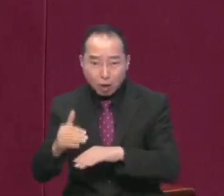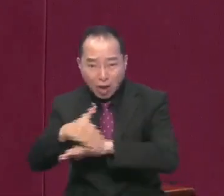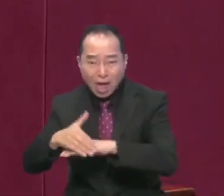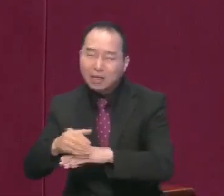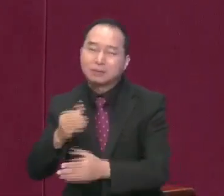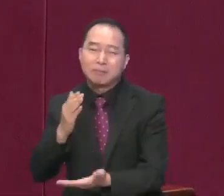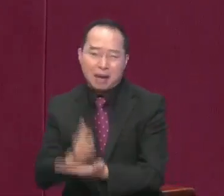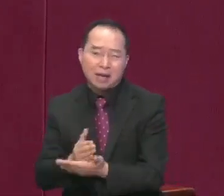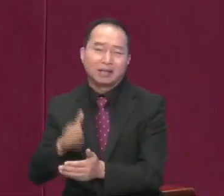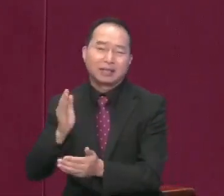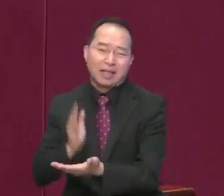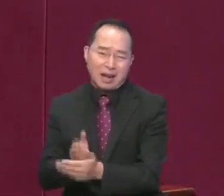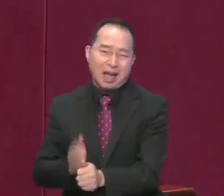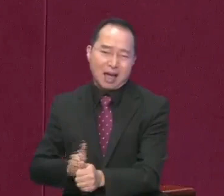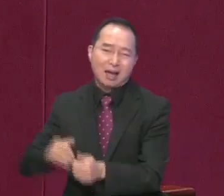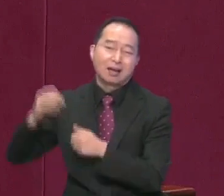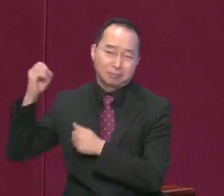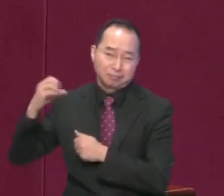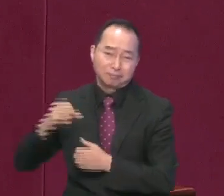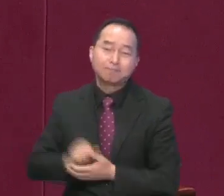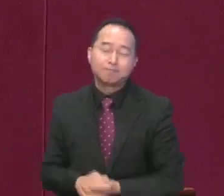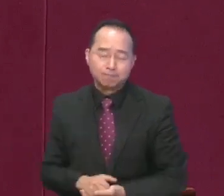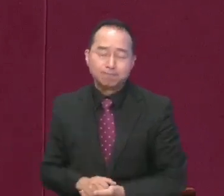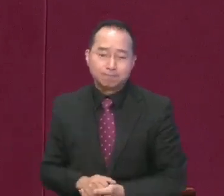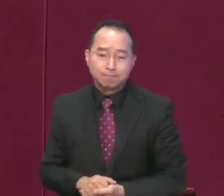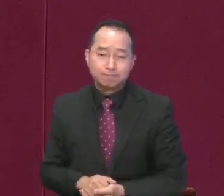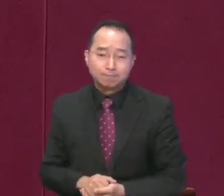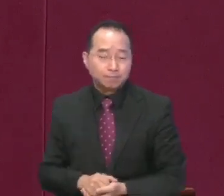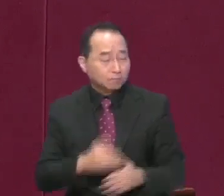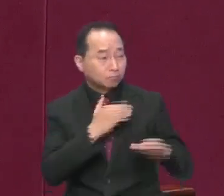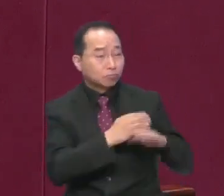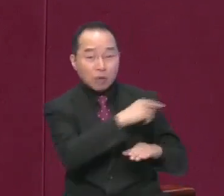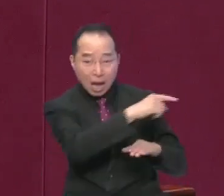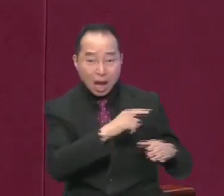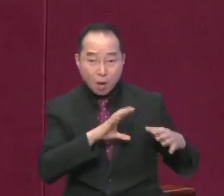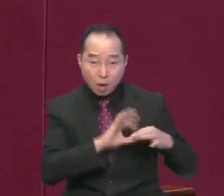대통령님은 남북관계의 착실한 진전을 원하셨습니다.